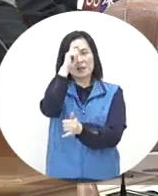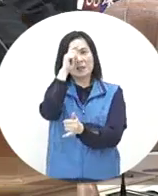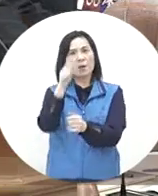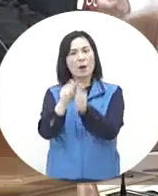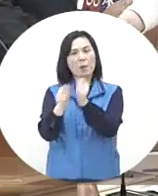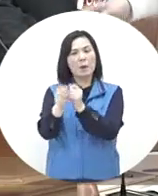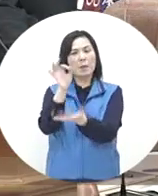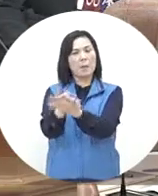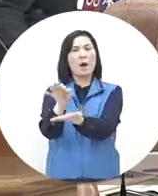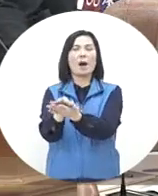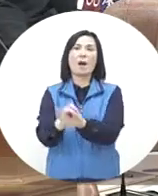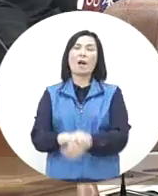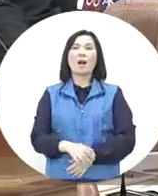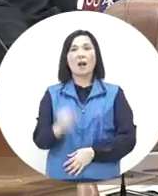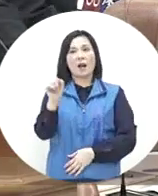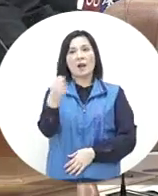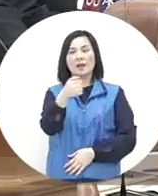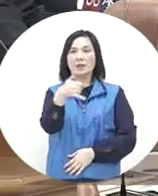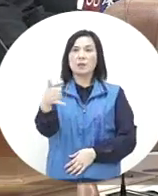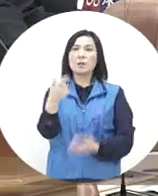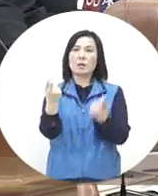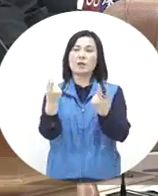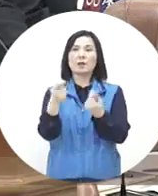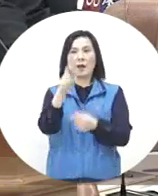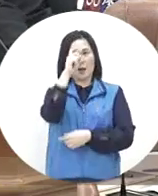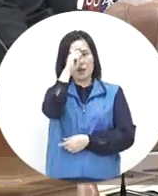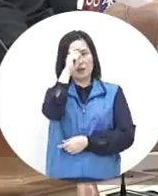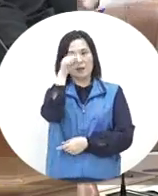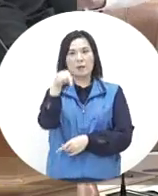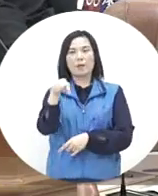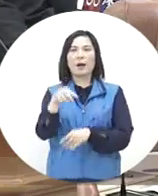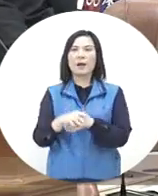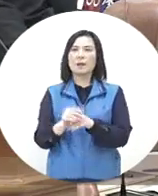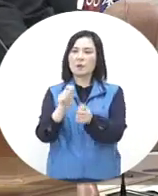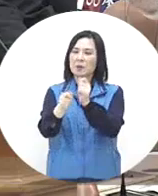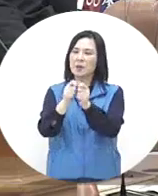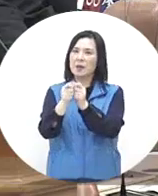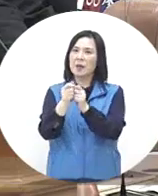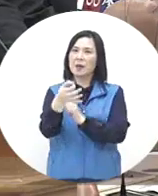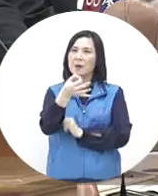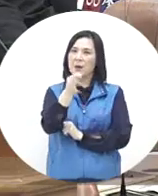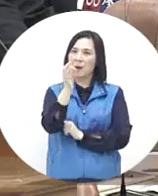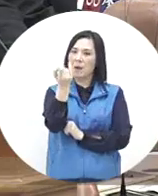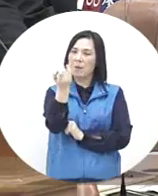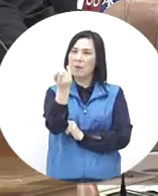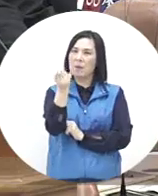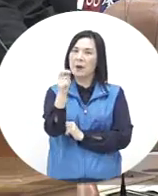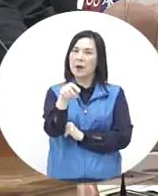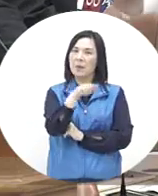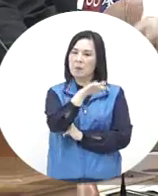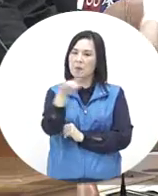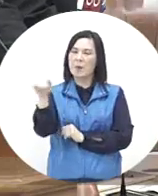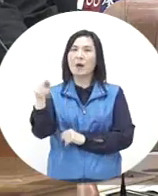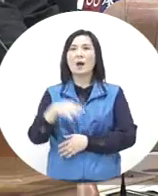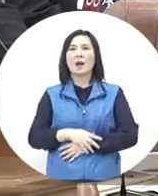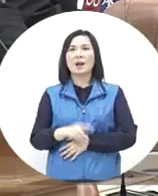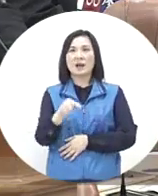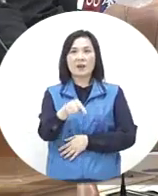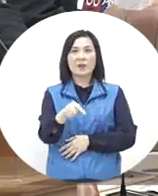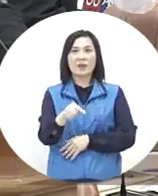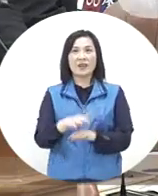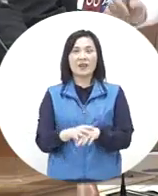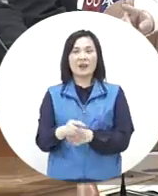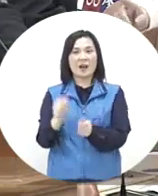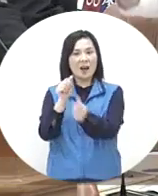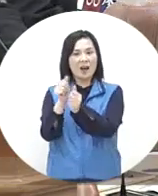民意代表也都希望票价可以维持在一个稳定。我们光看票务来这个应付成本是不够的，所以我